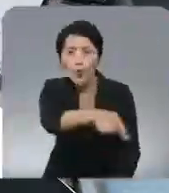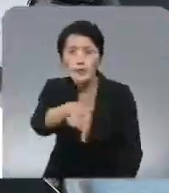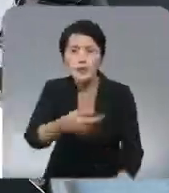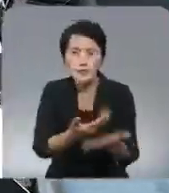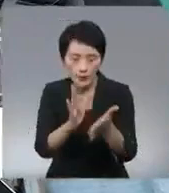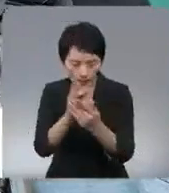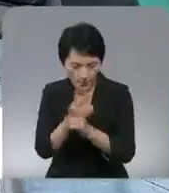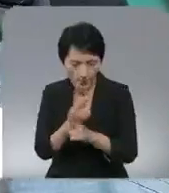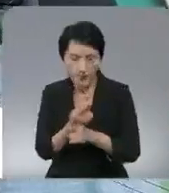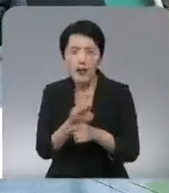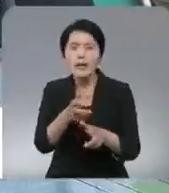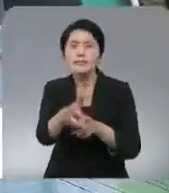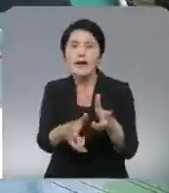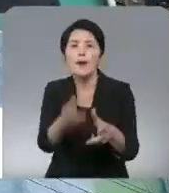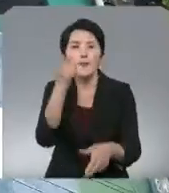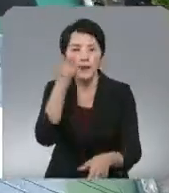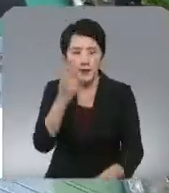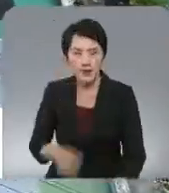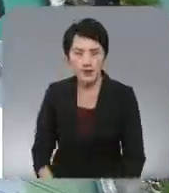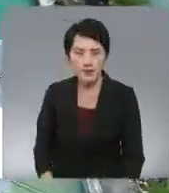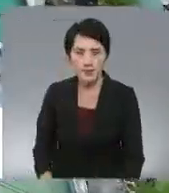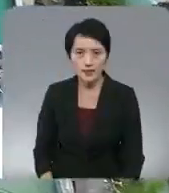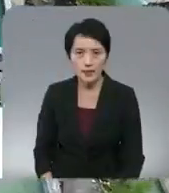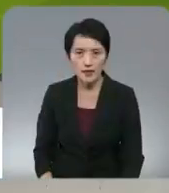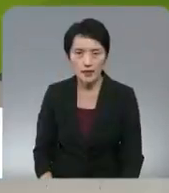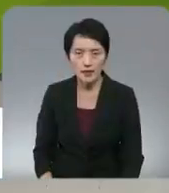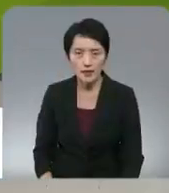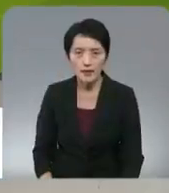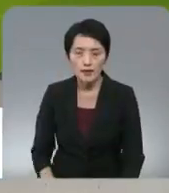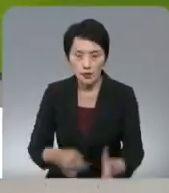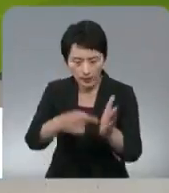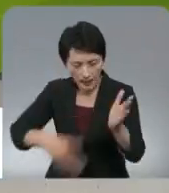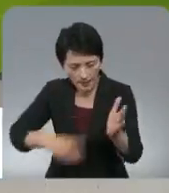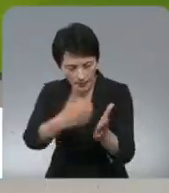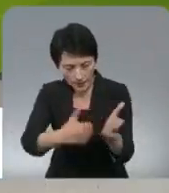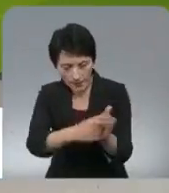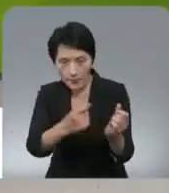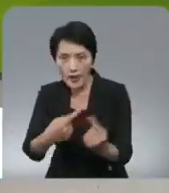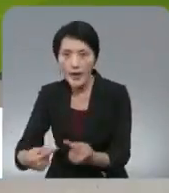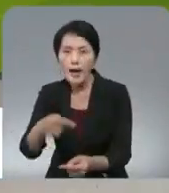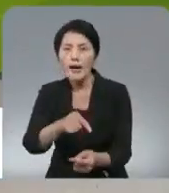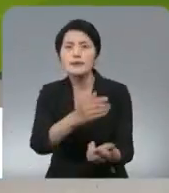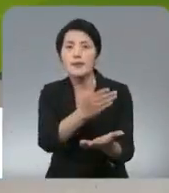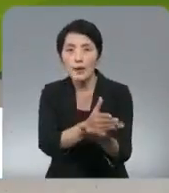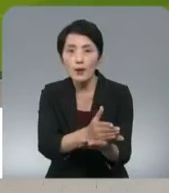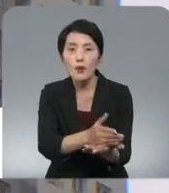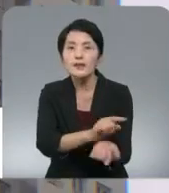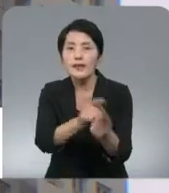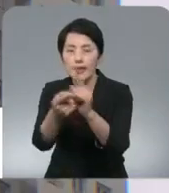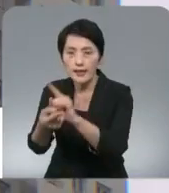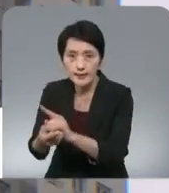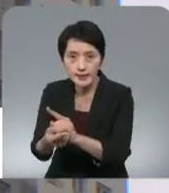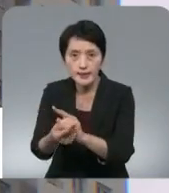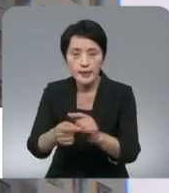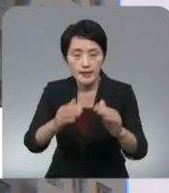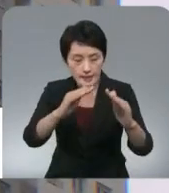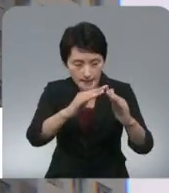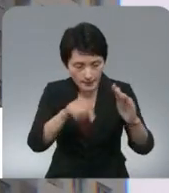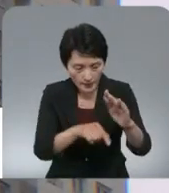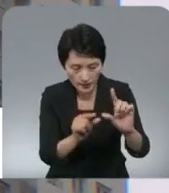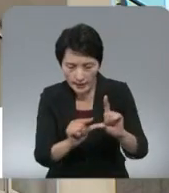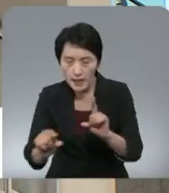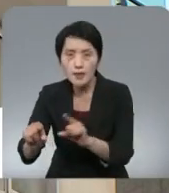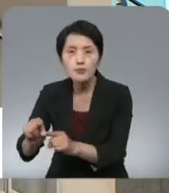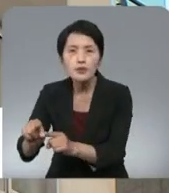für abriss und wiederaufbau würden auf vernünftige weise gesenkt die regelungen für sicherheitsüberprüfungen für eine entsprechende genehmigung